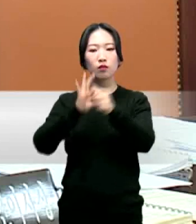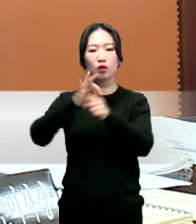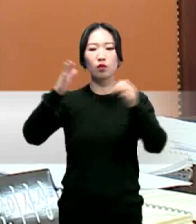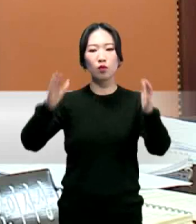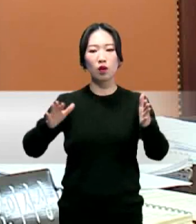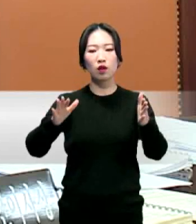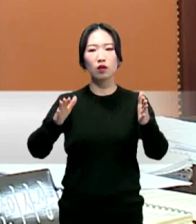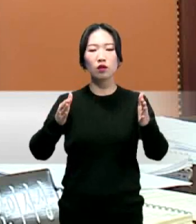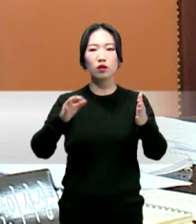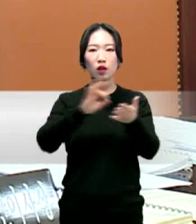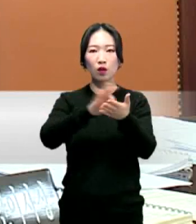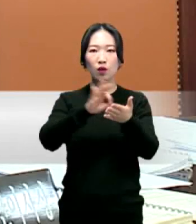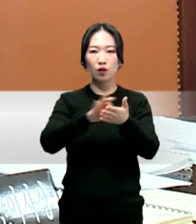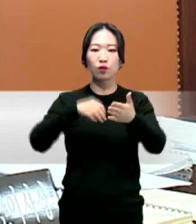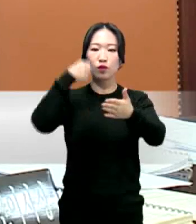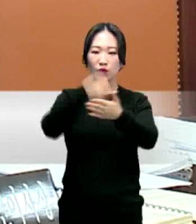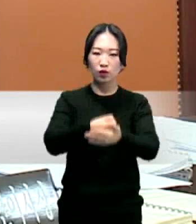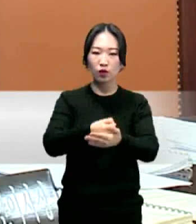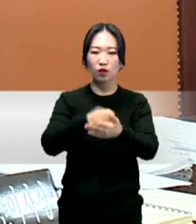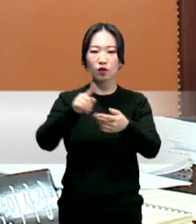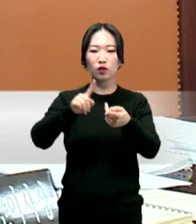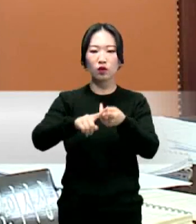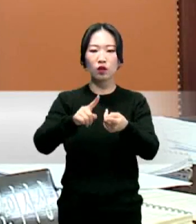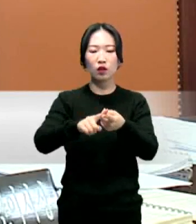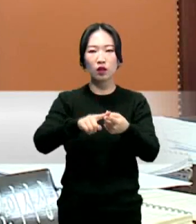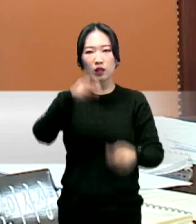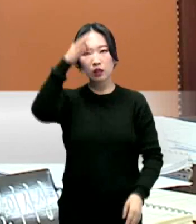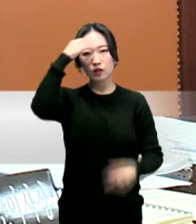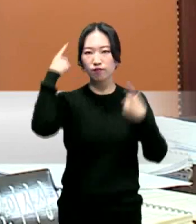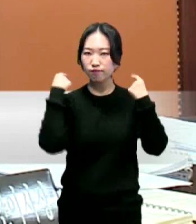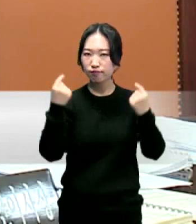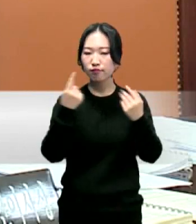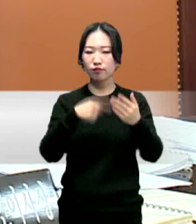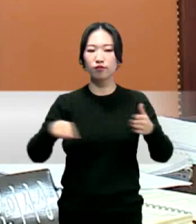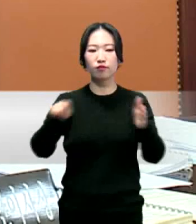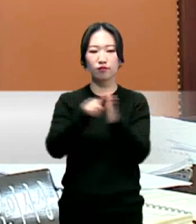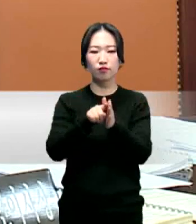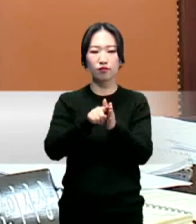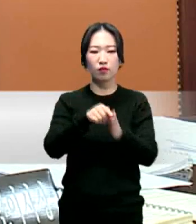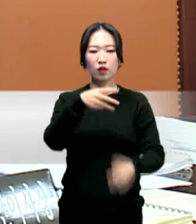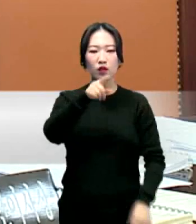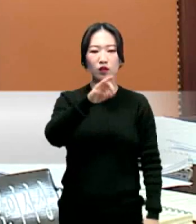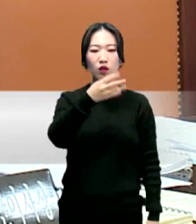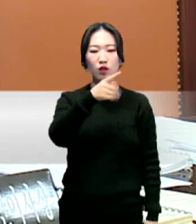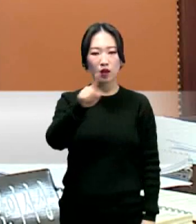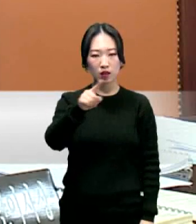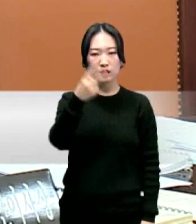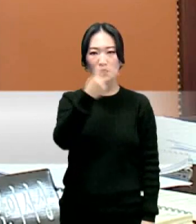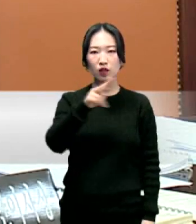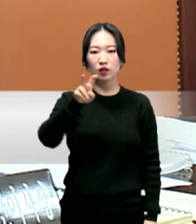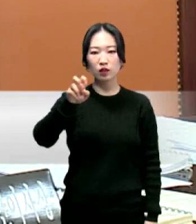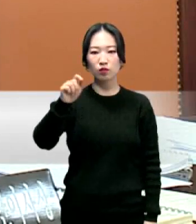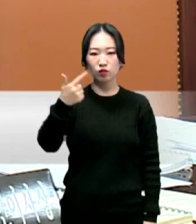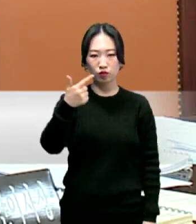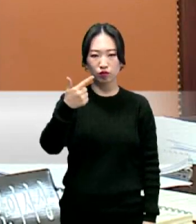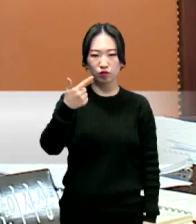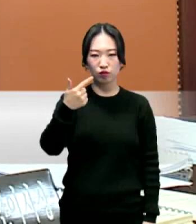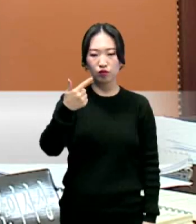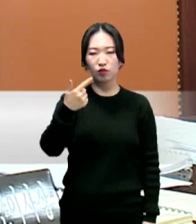설정을 하고, 거기에 대한 기능 유지를 위해서 그렇게 된다면 청라 같은 경우는 2026년,